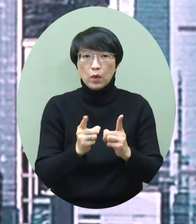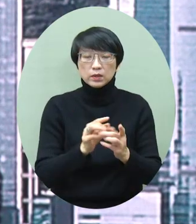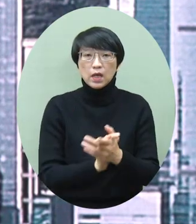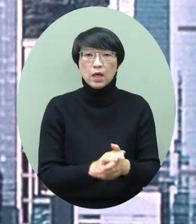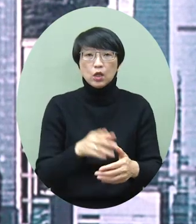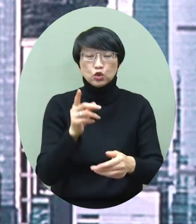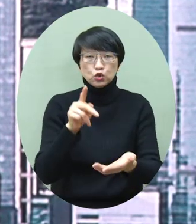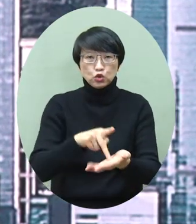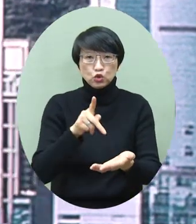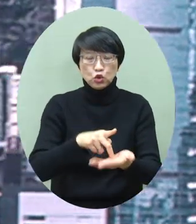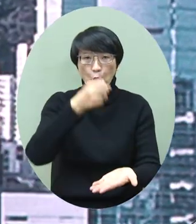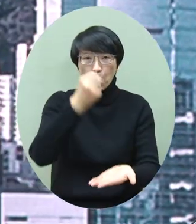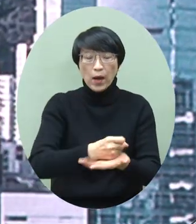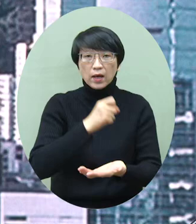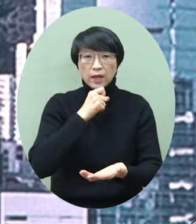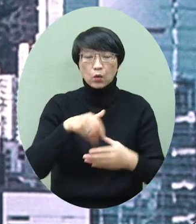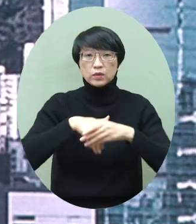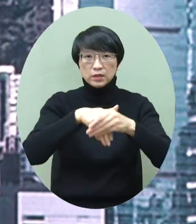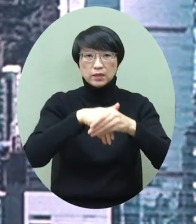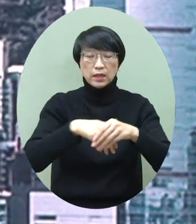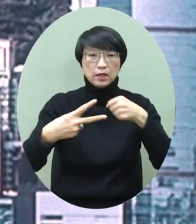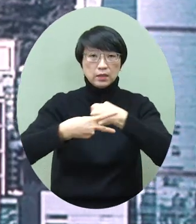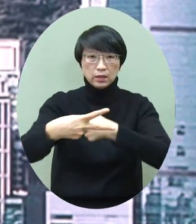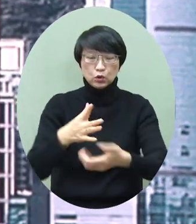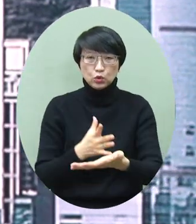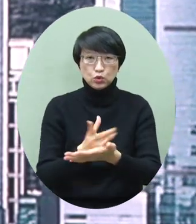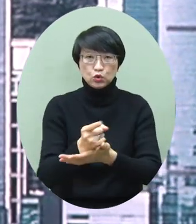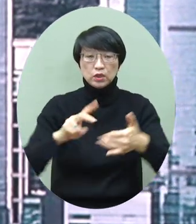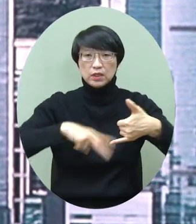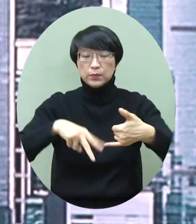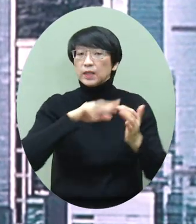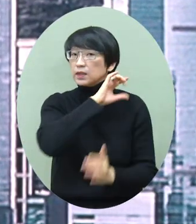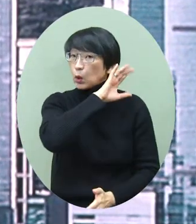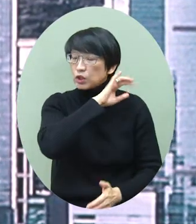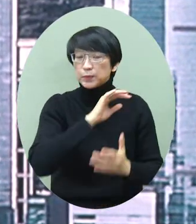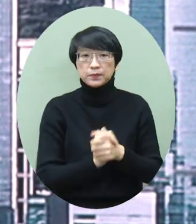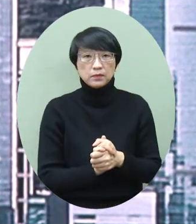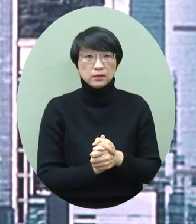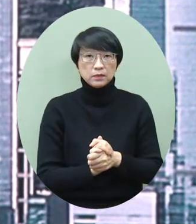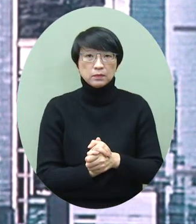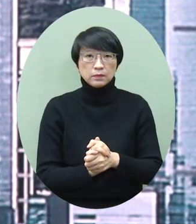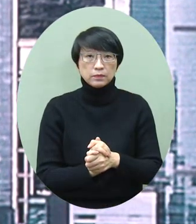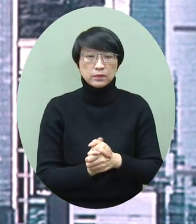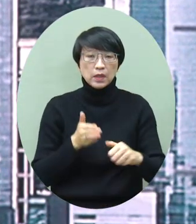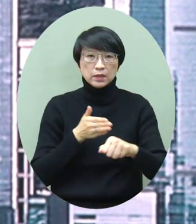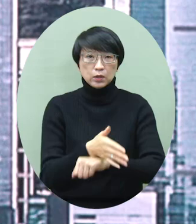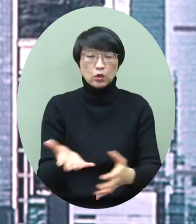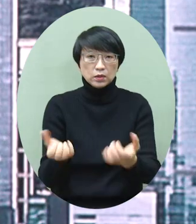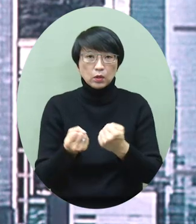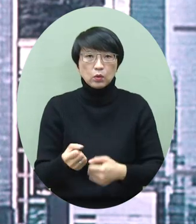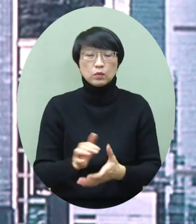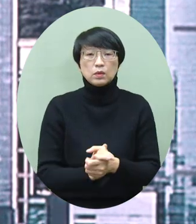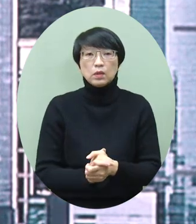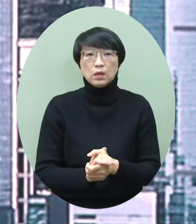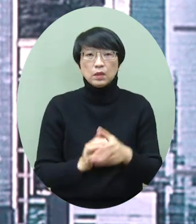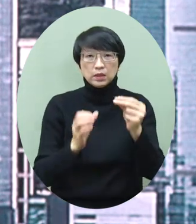店申請為第二輪的指定檢疫酒店。我們總共是收到超過